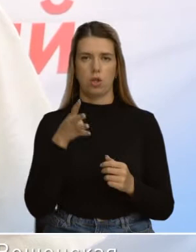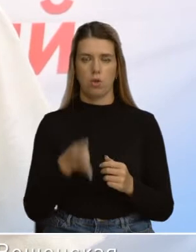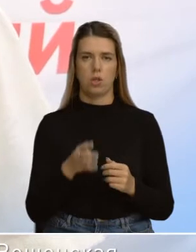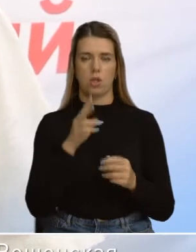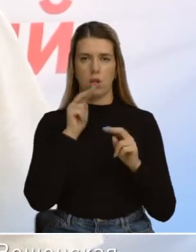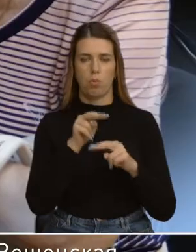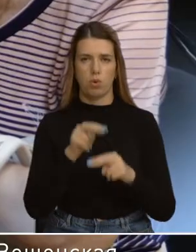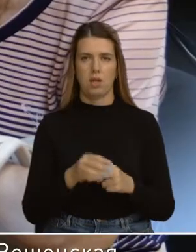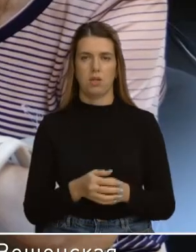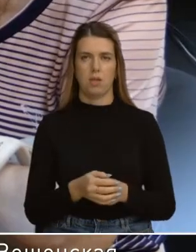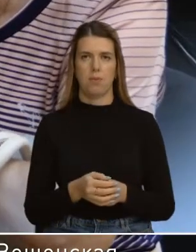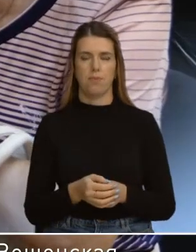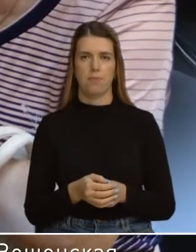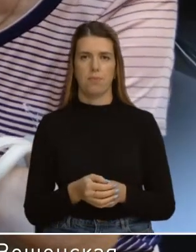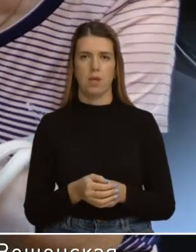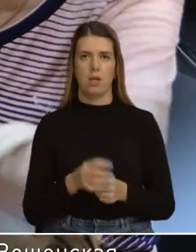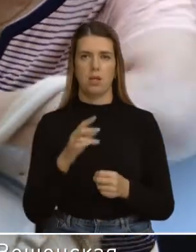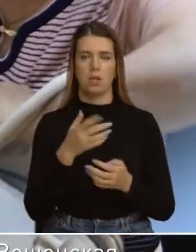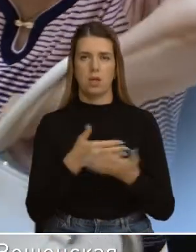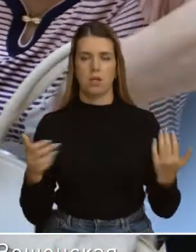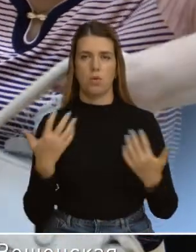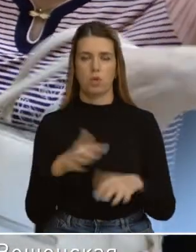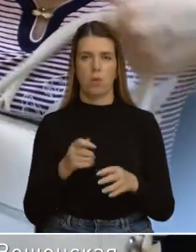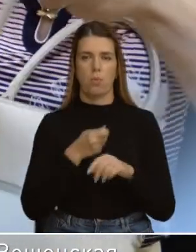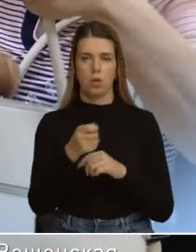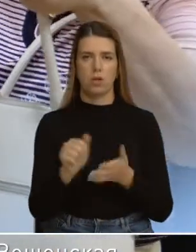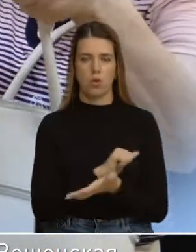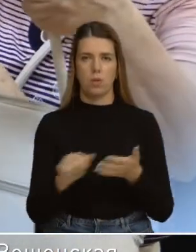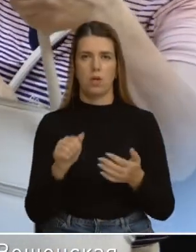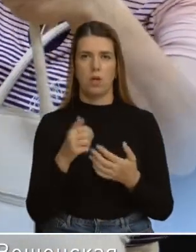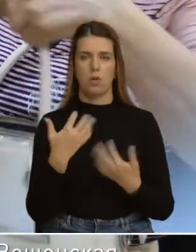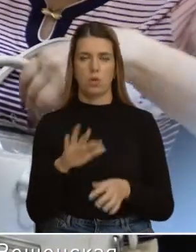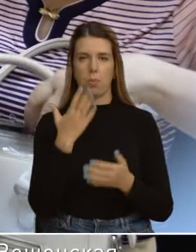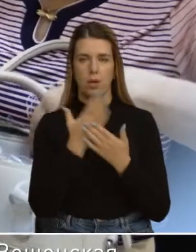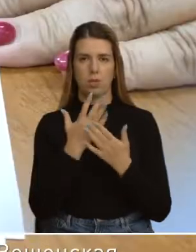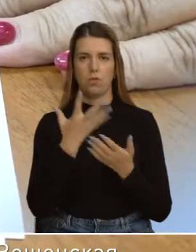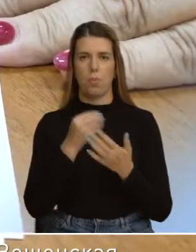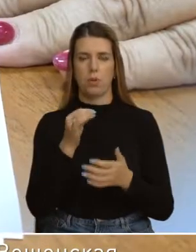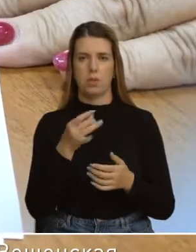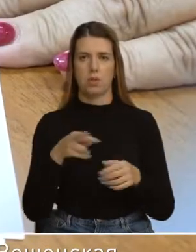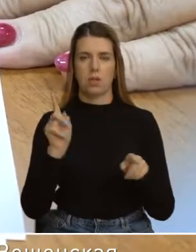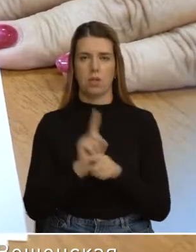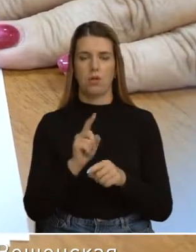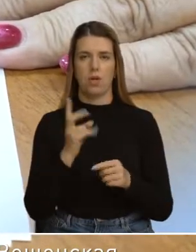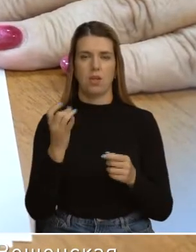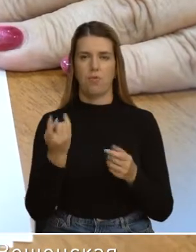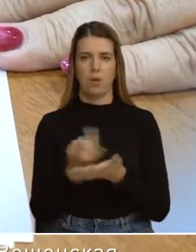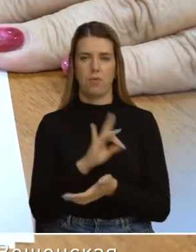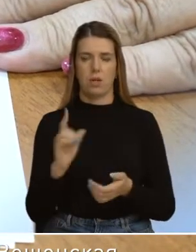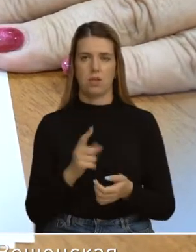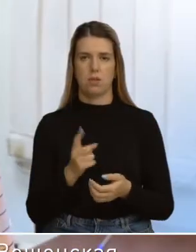4000 наблюдателей. Некоторые из тех, кто уже подал документы, проявляют свою гражданскую позицию таким образом не в первый